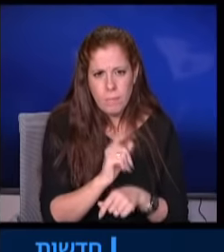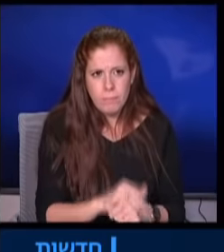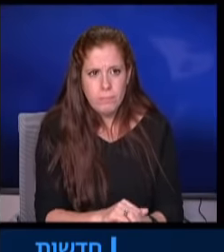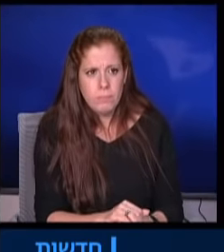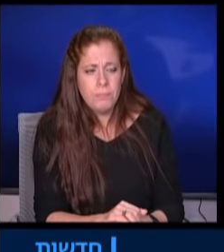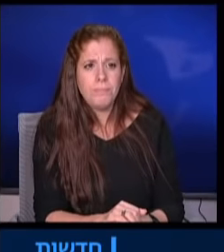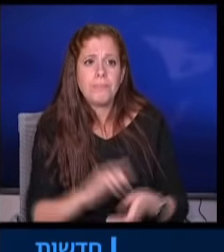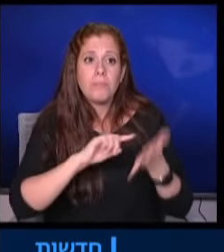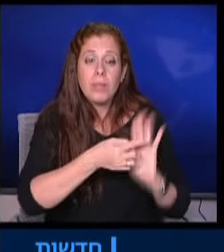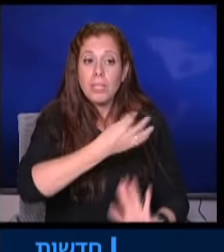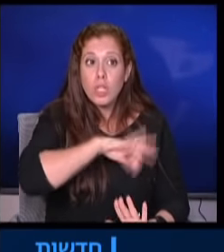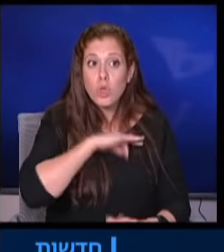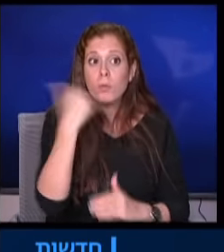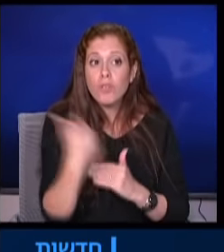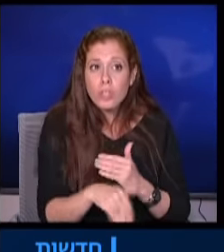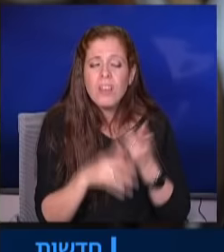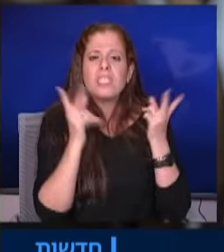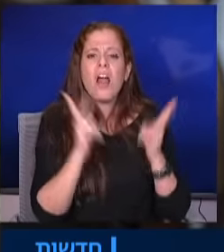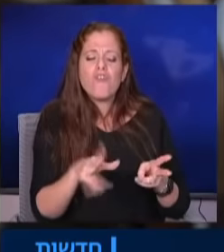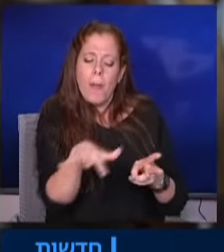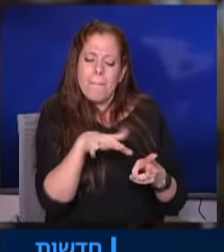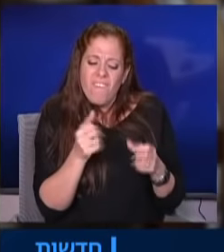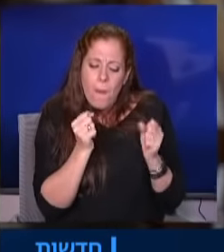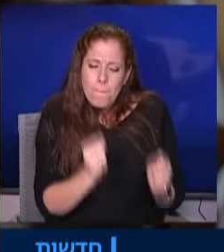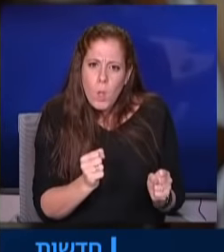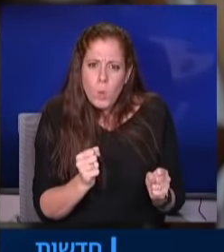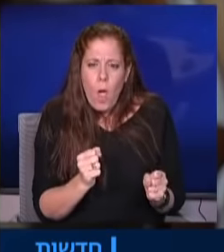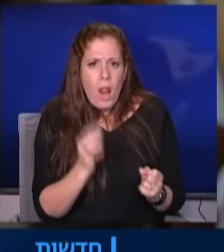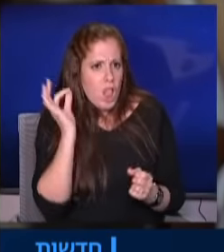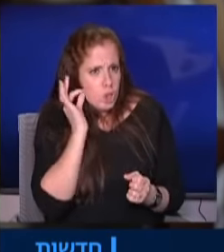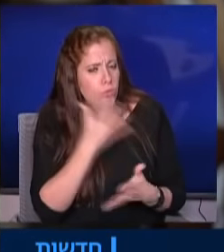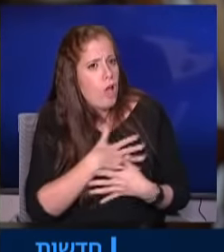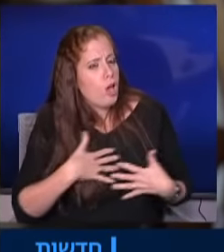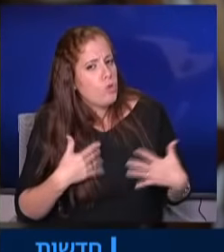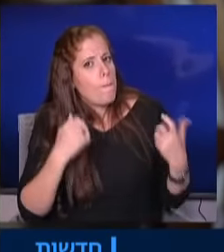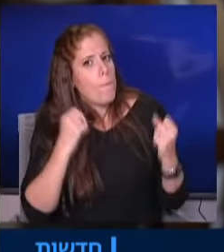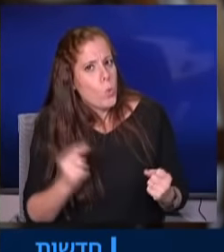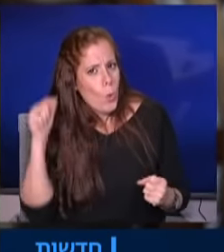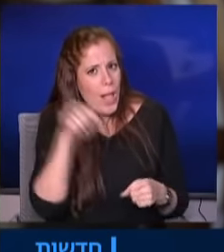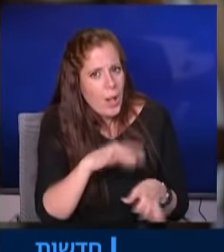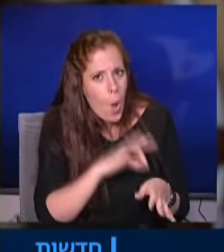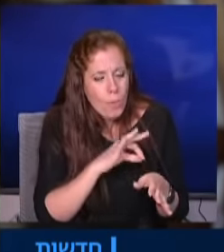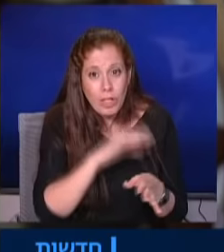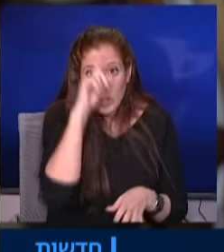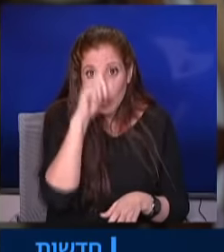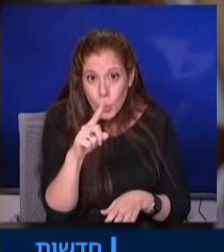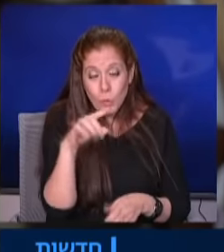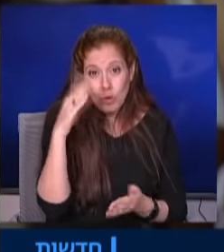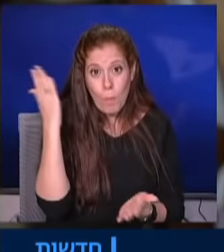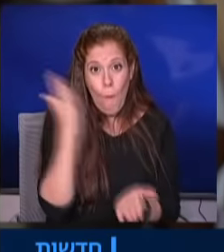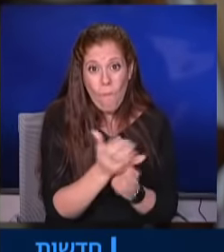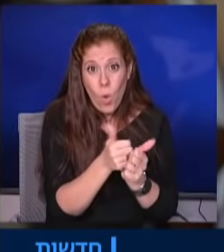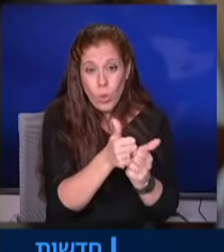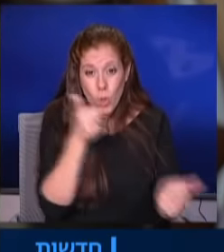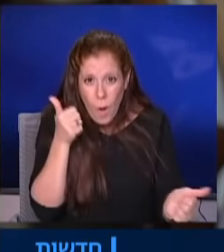המטרה שלנו בסופו של דבר בקבוצה היא לאפשר מרחב בטוח לנשים שמרגישו יותר בטוחות להגיע לרופא. שהם ידעו שברגע שהם קובעות תור לרופא, הם יכולים לחפש את השם